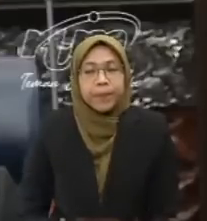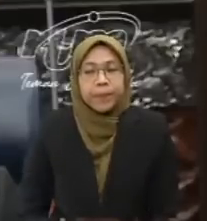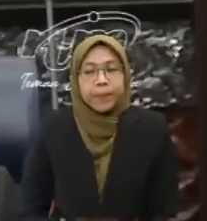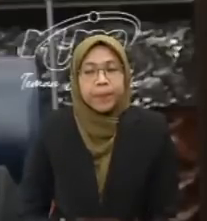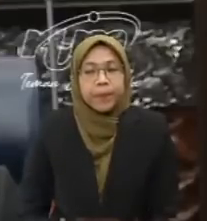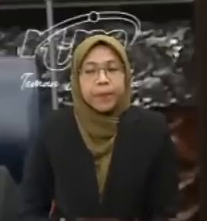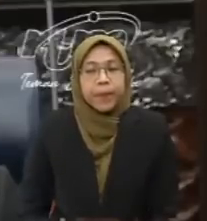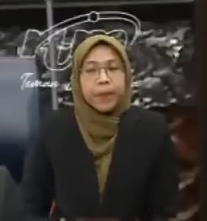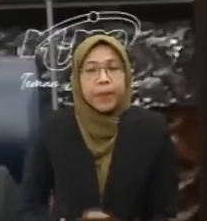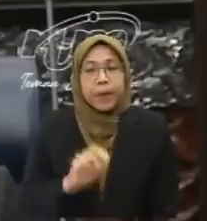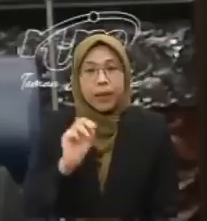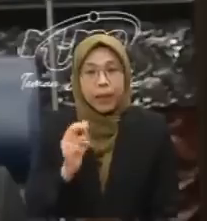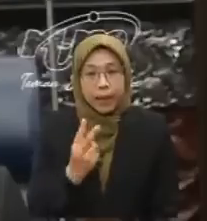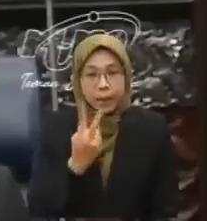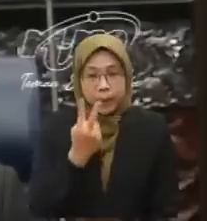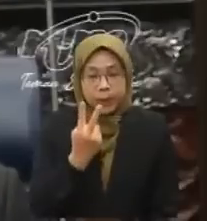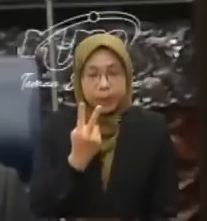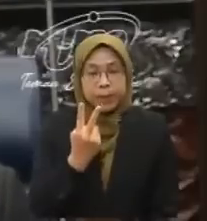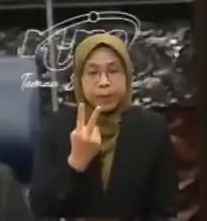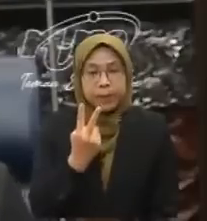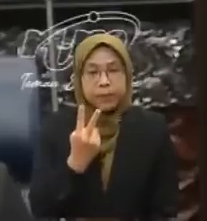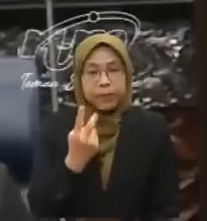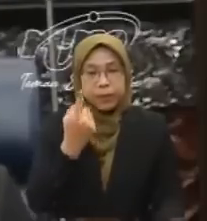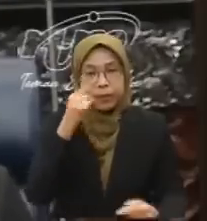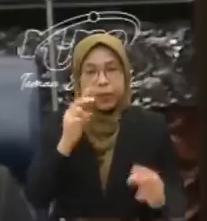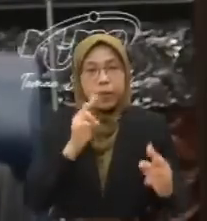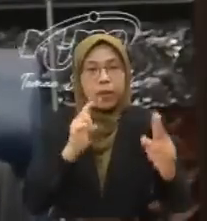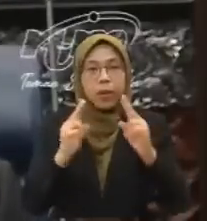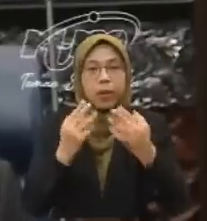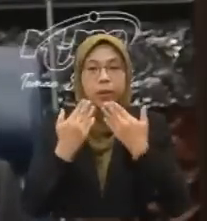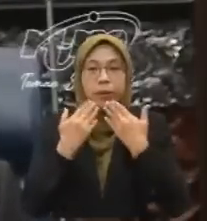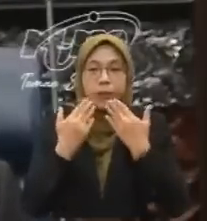yang kedua adalah untuk mengucapkan